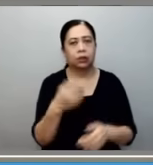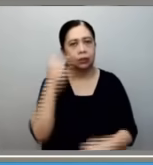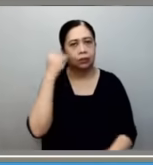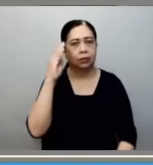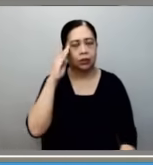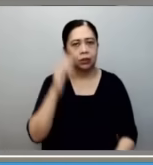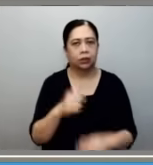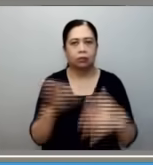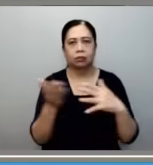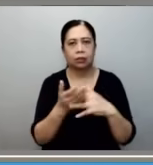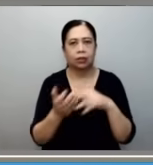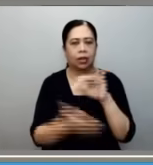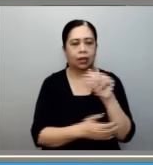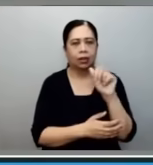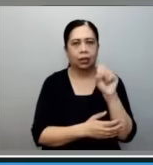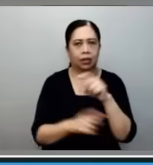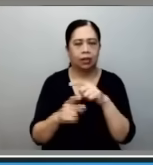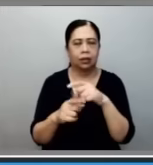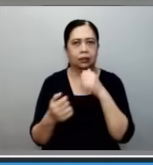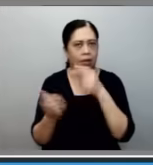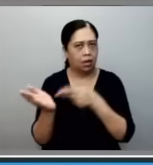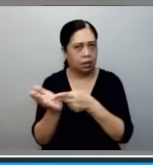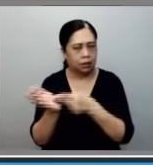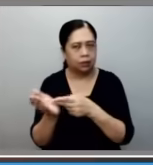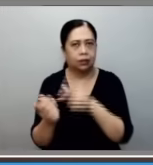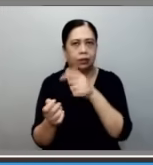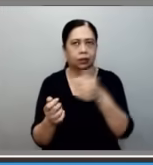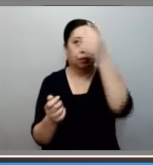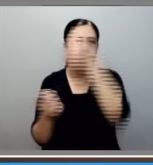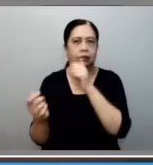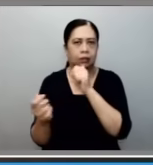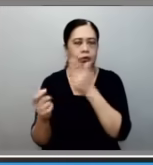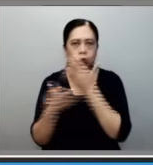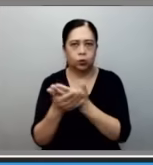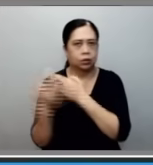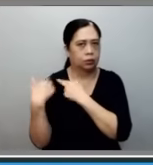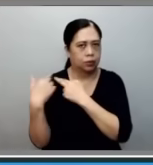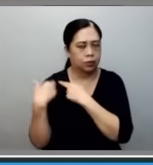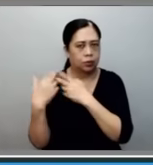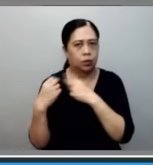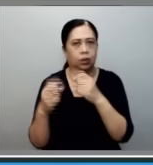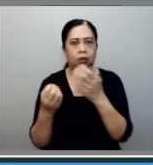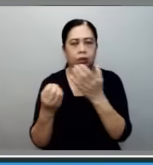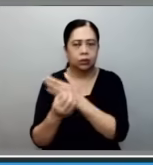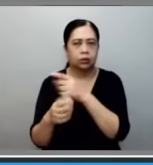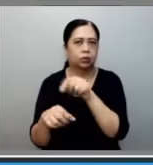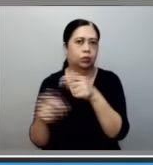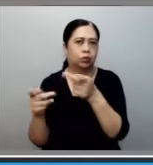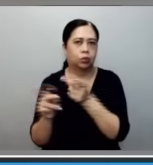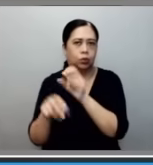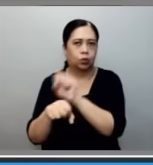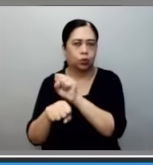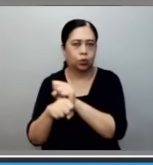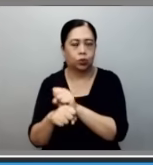ng IAS ng Dishonesty at Command Responsibility si Umipig at pinarelieve sa pwesto. Mahaharap